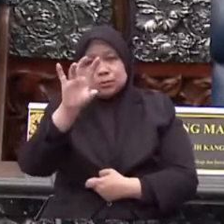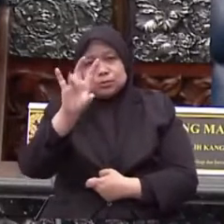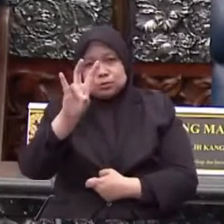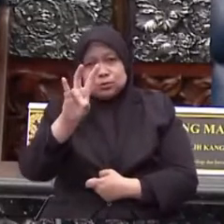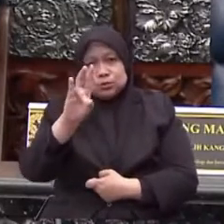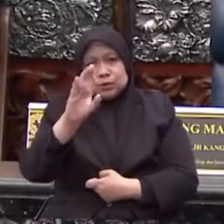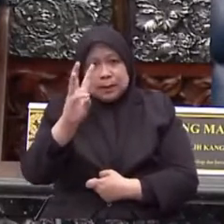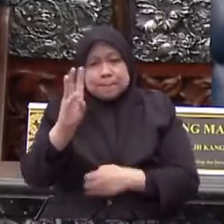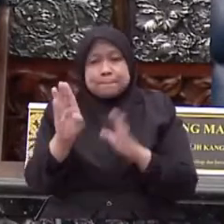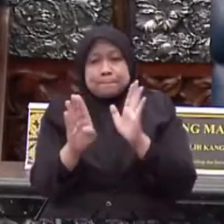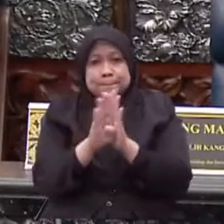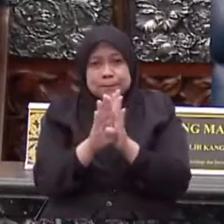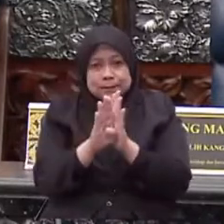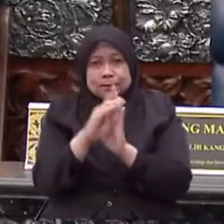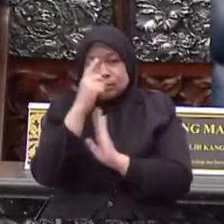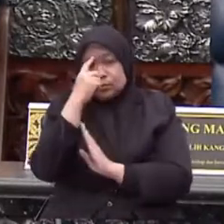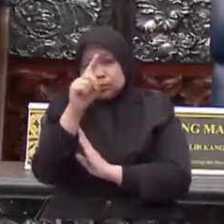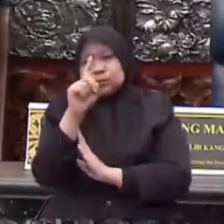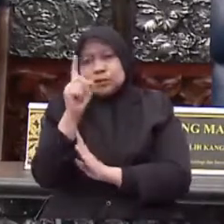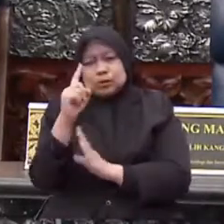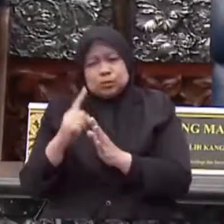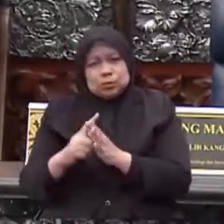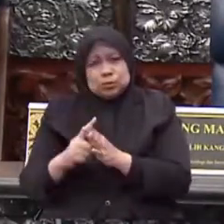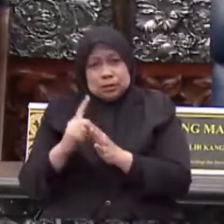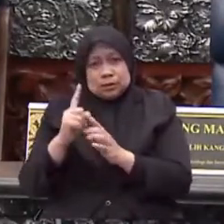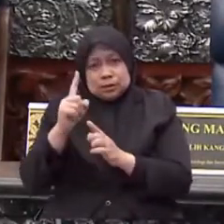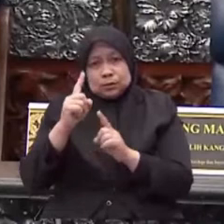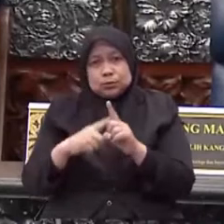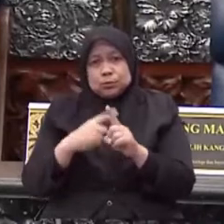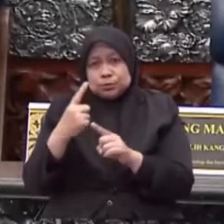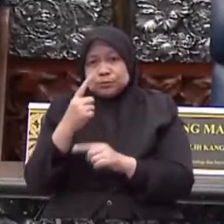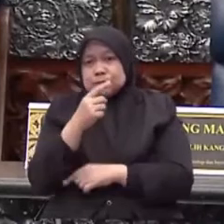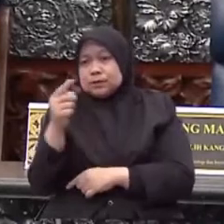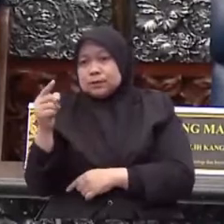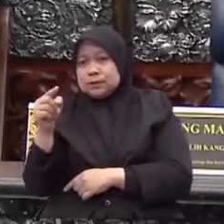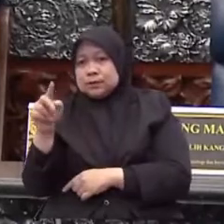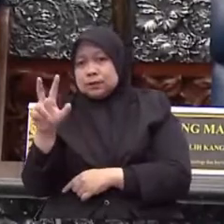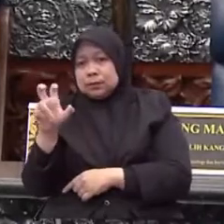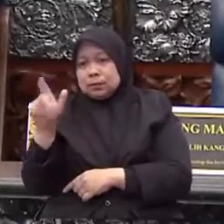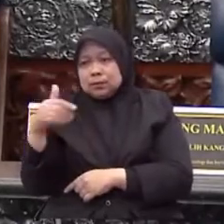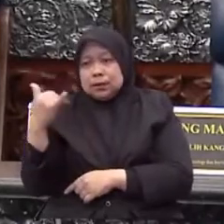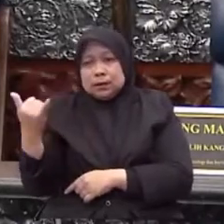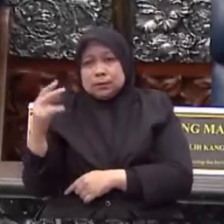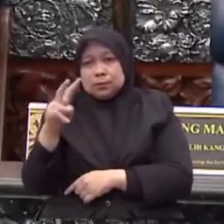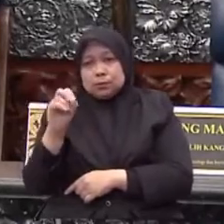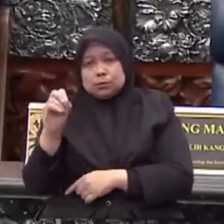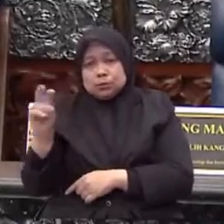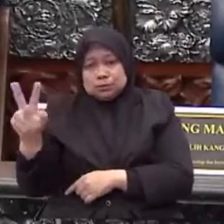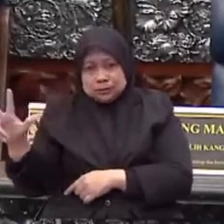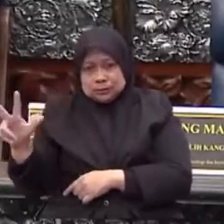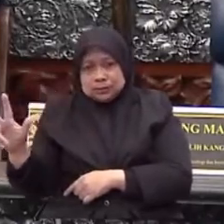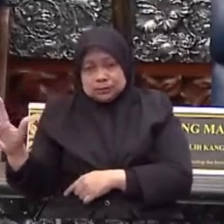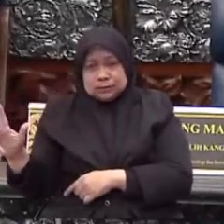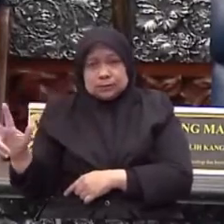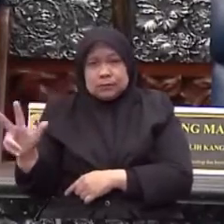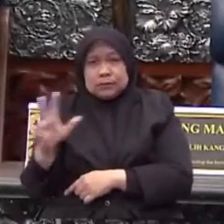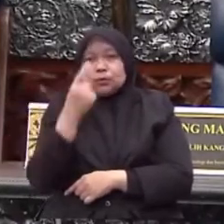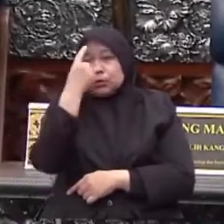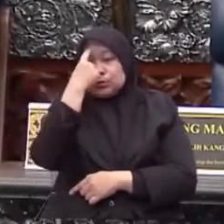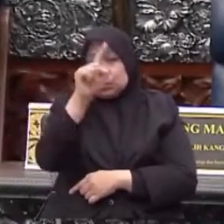76 billion bagi tempo 1 Januari sehingga 30 Jun 2023